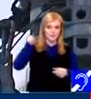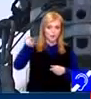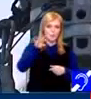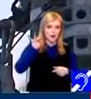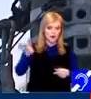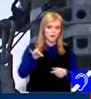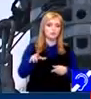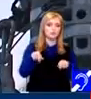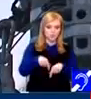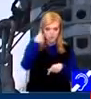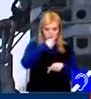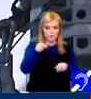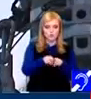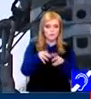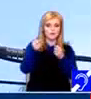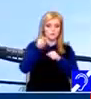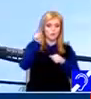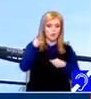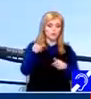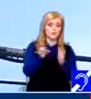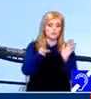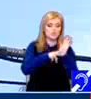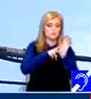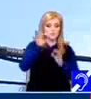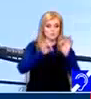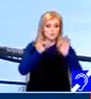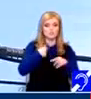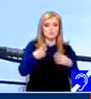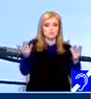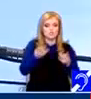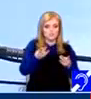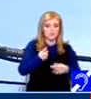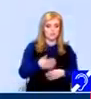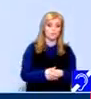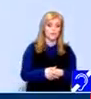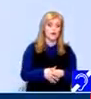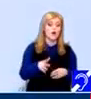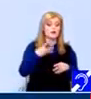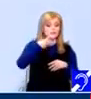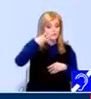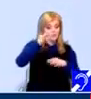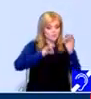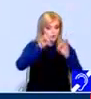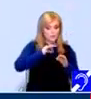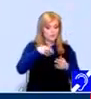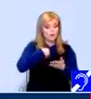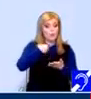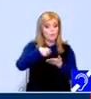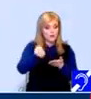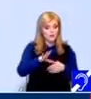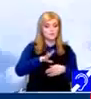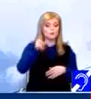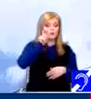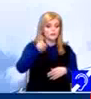transnistreană va furniza și în acest an 70% din energia electrică necesară în dreapta Nistrului. Restul de 30% îl vom cumpăra de la